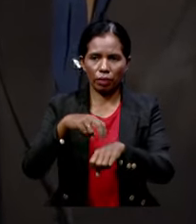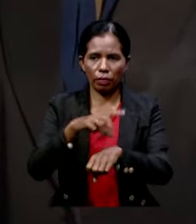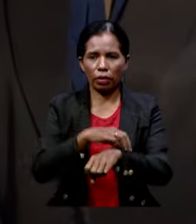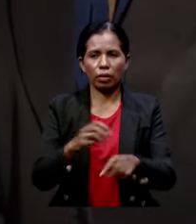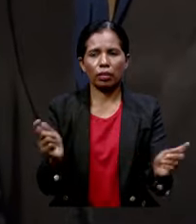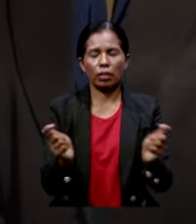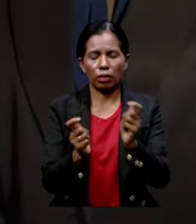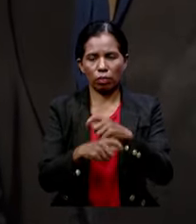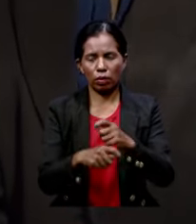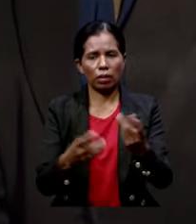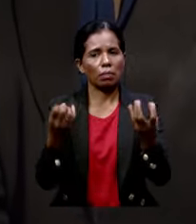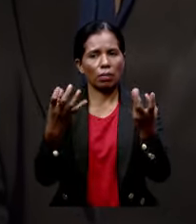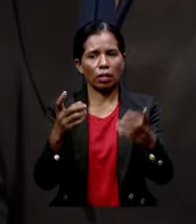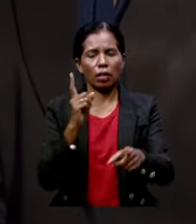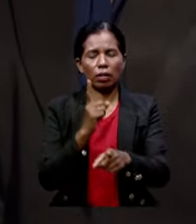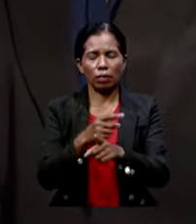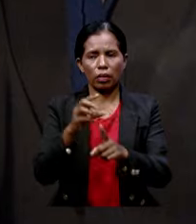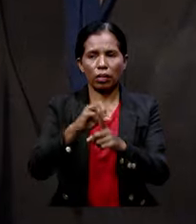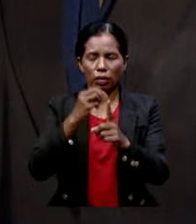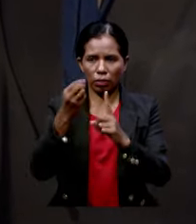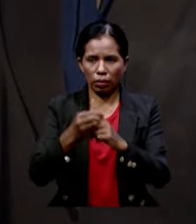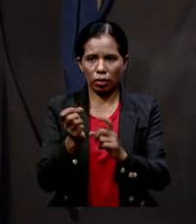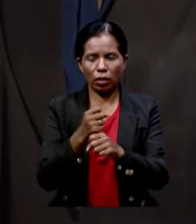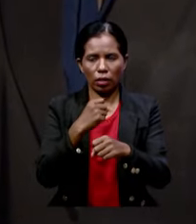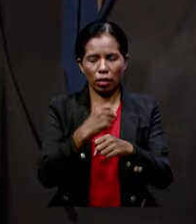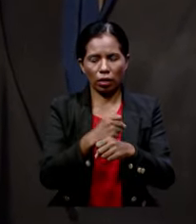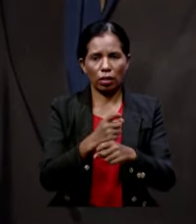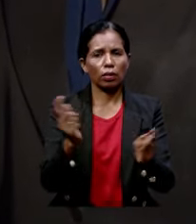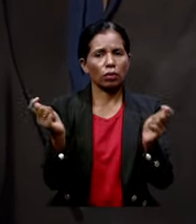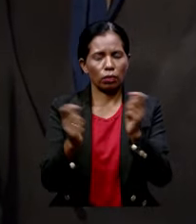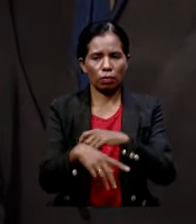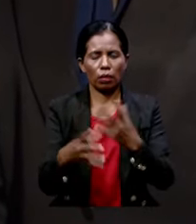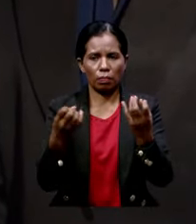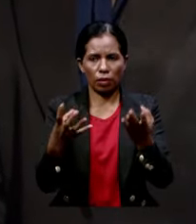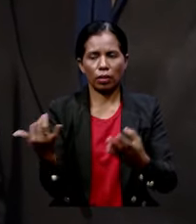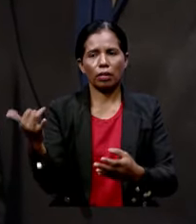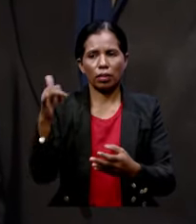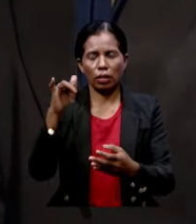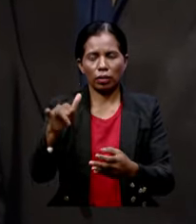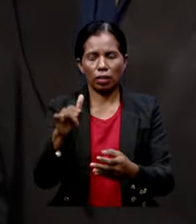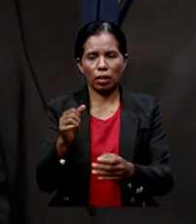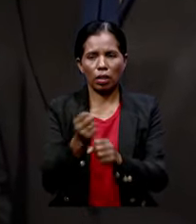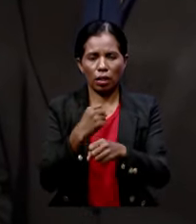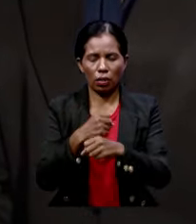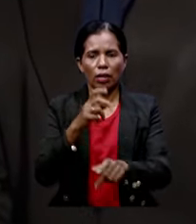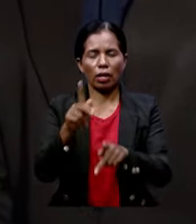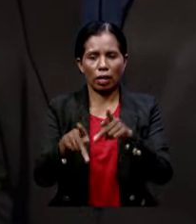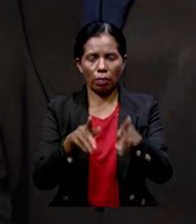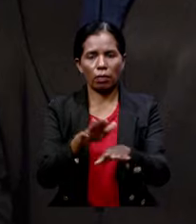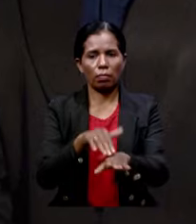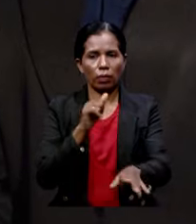modifica sai buatnya barak los ya hudi halo modifica sound bar barak los i atraktivo i bele dada ema